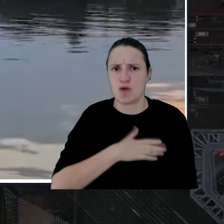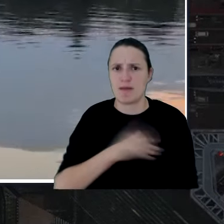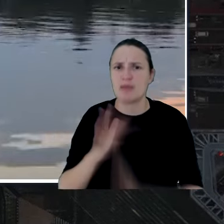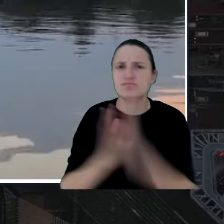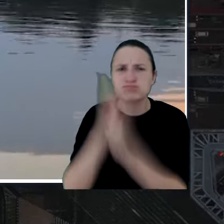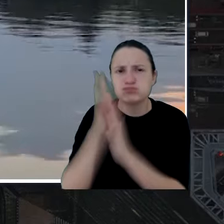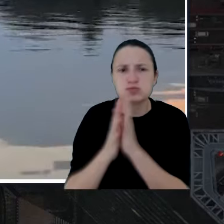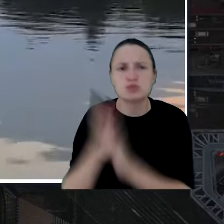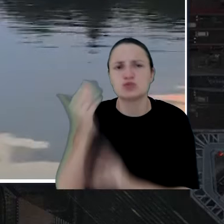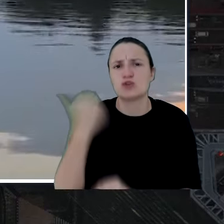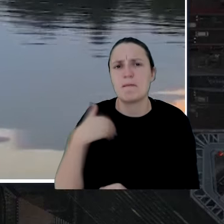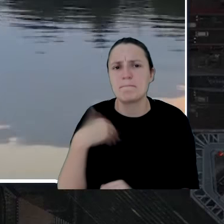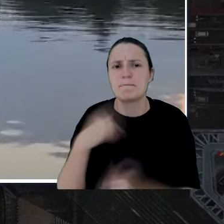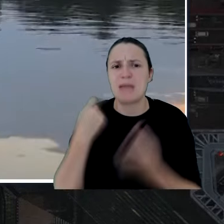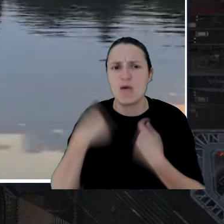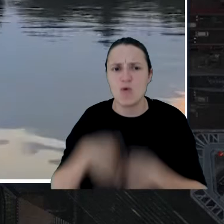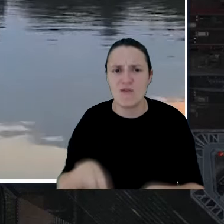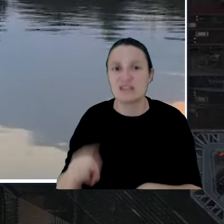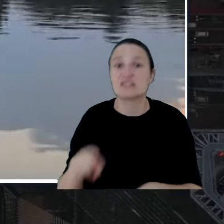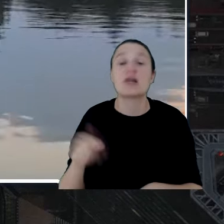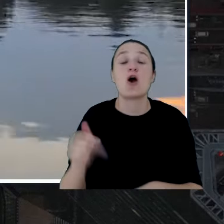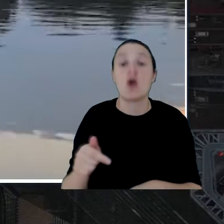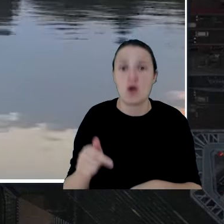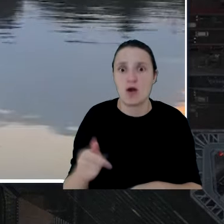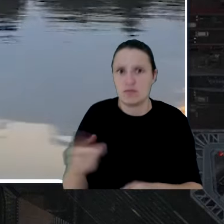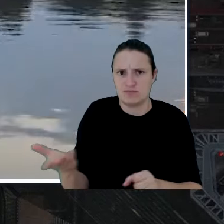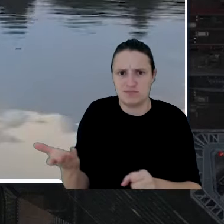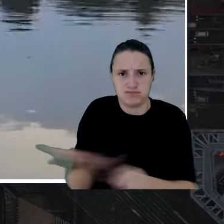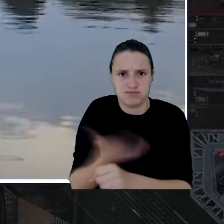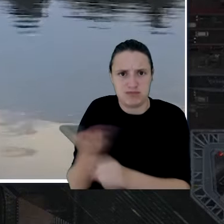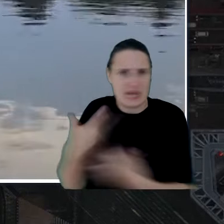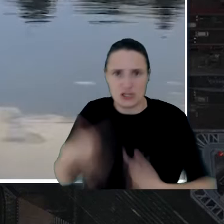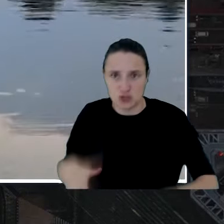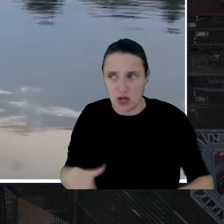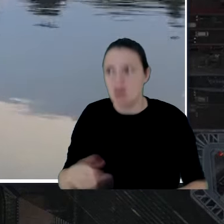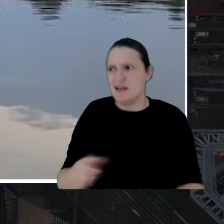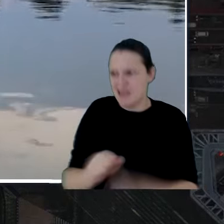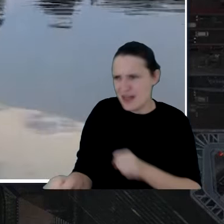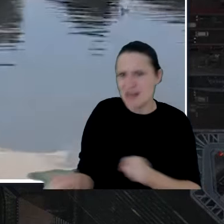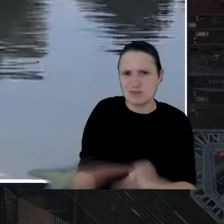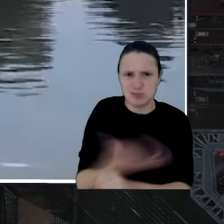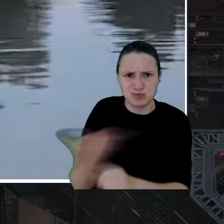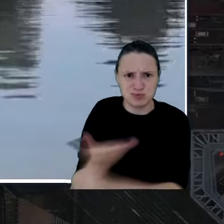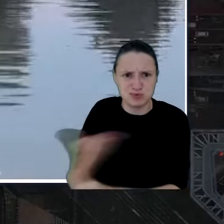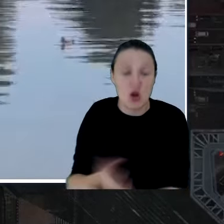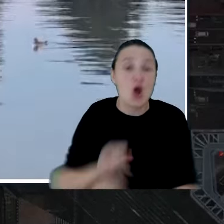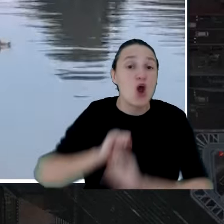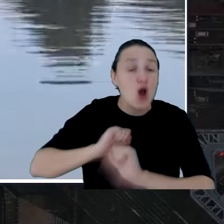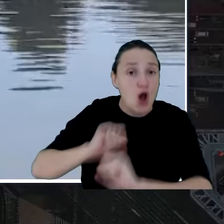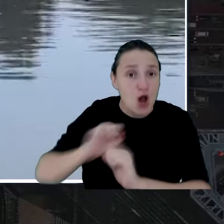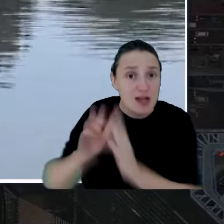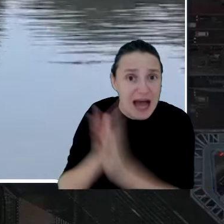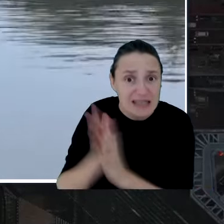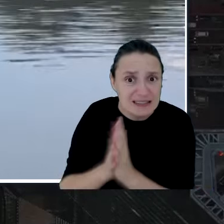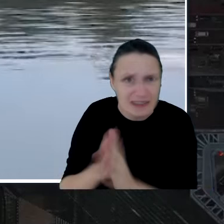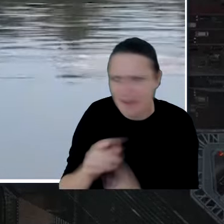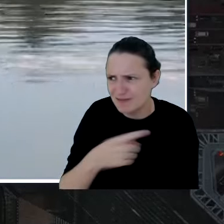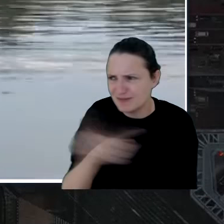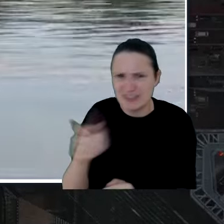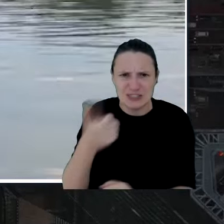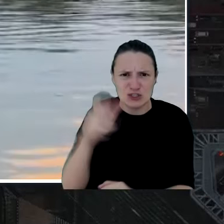miało ani jedno drzewo nie paść, a wyżynka idzie na całego. Mieliście chronić polskie lasy, wyżynacie o 150% więcej niż